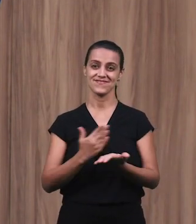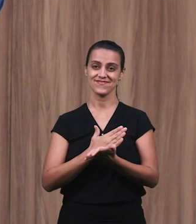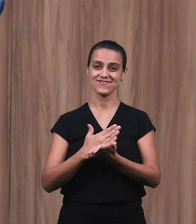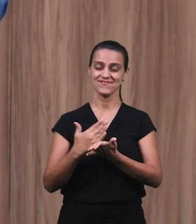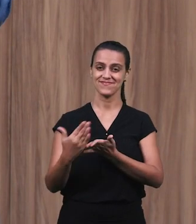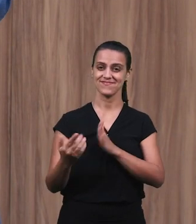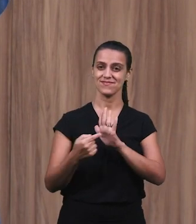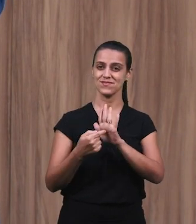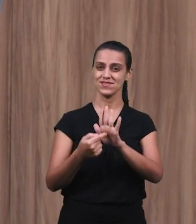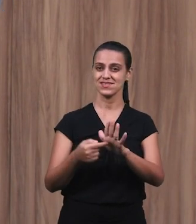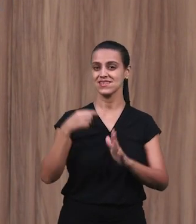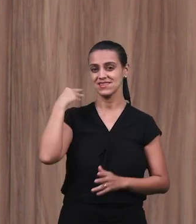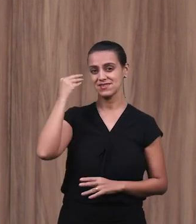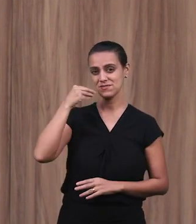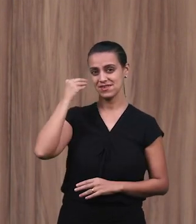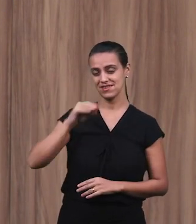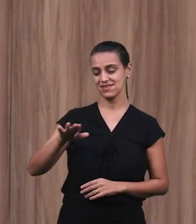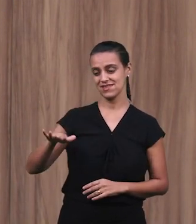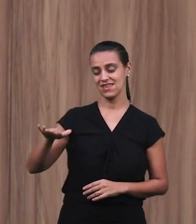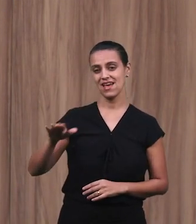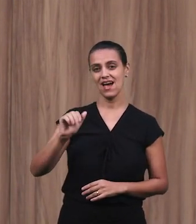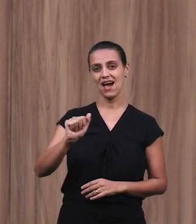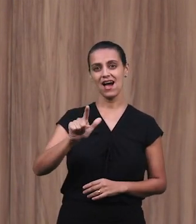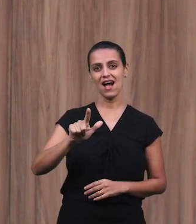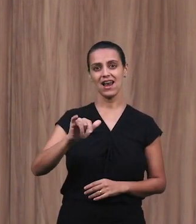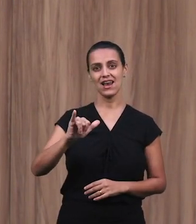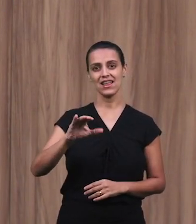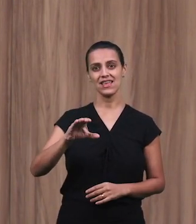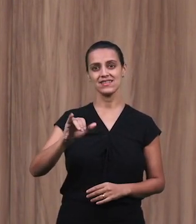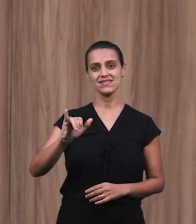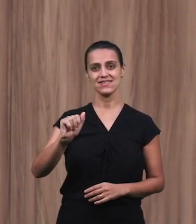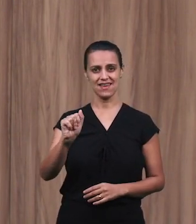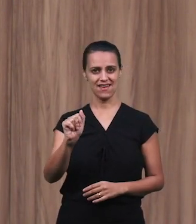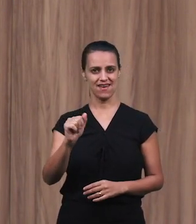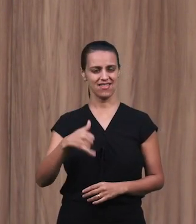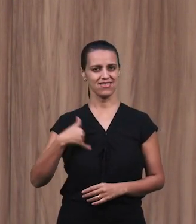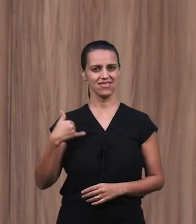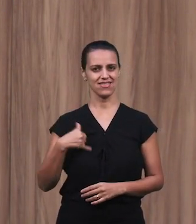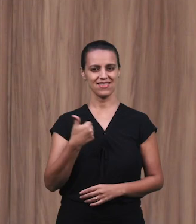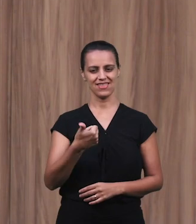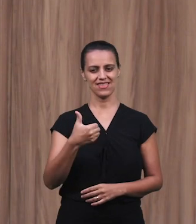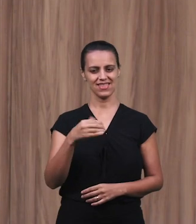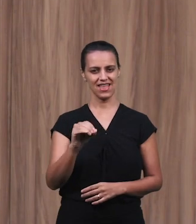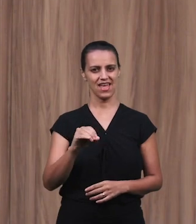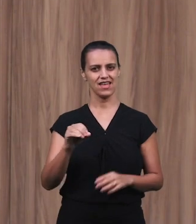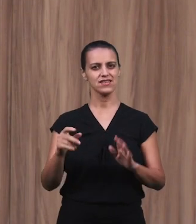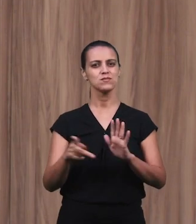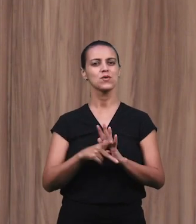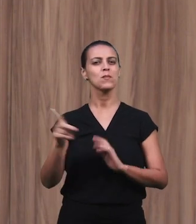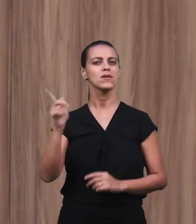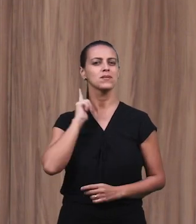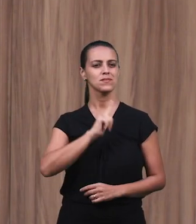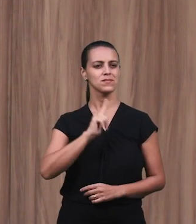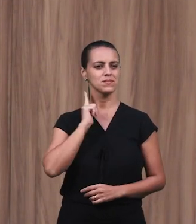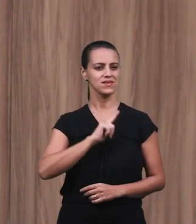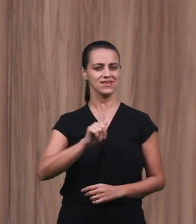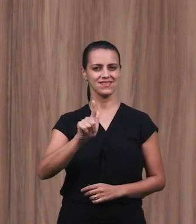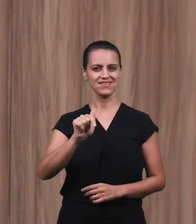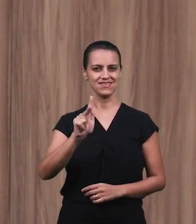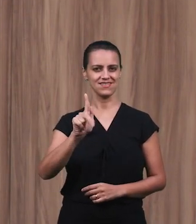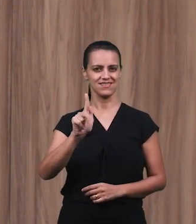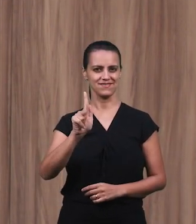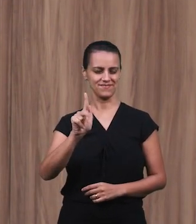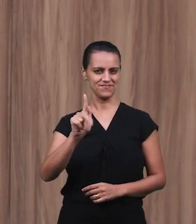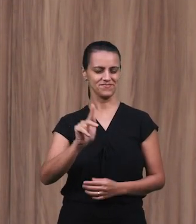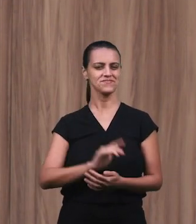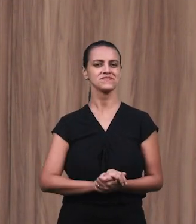en racontant l'expérience de l'intermédiaire Alicia. Elle a 10 ans et elle vient do Governador Valadares, dans l'état de